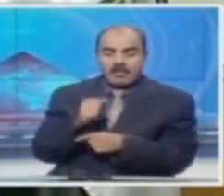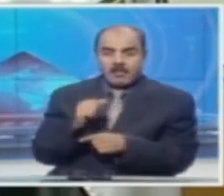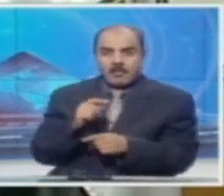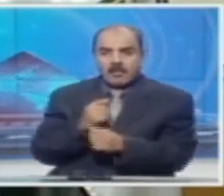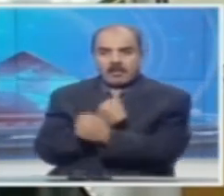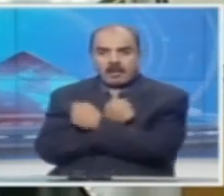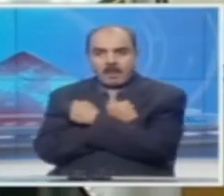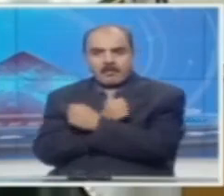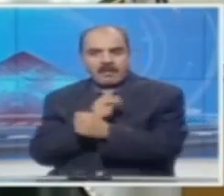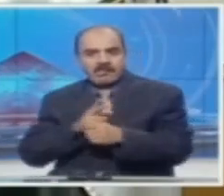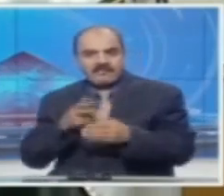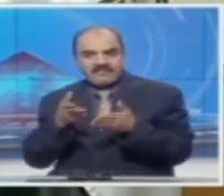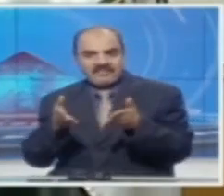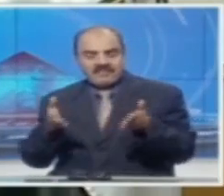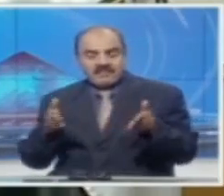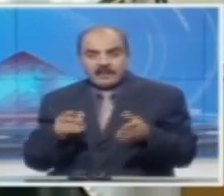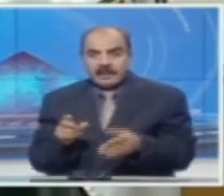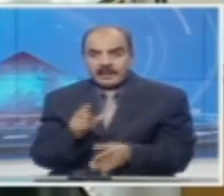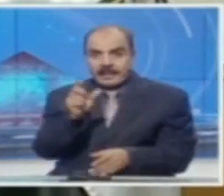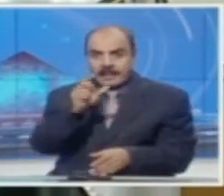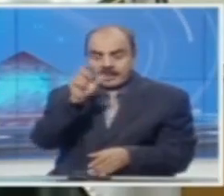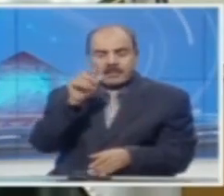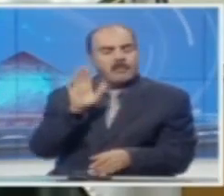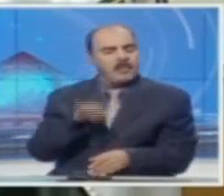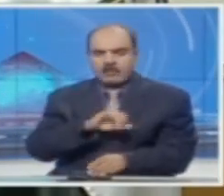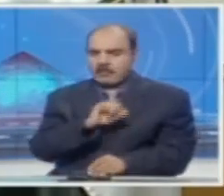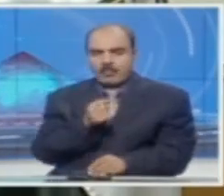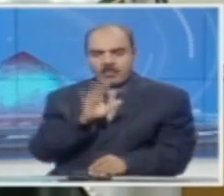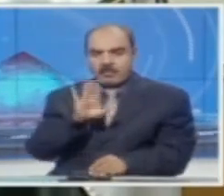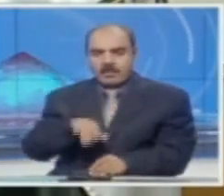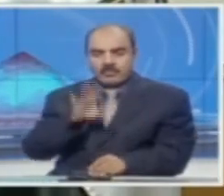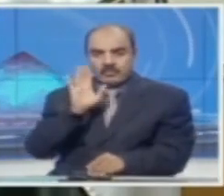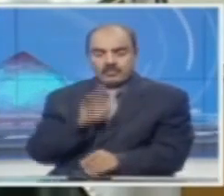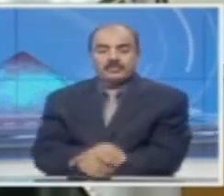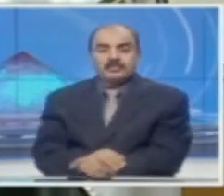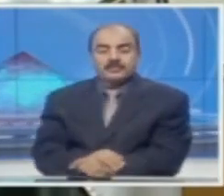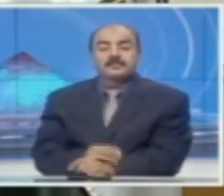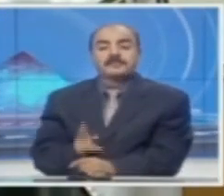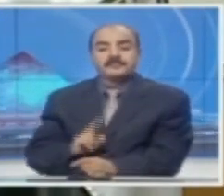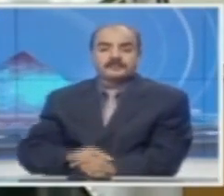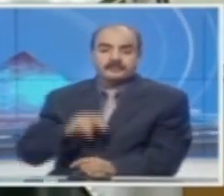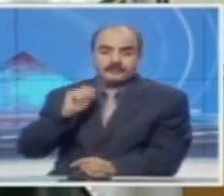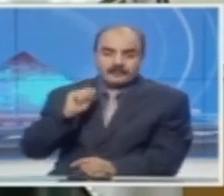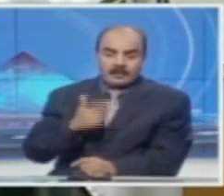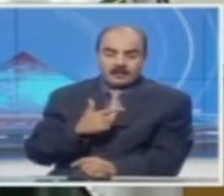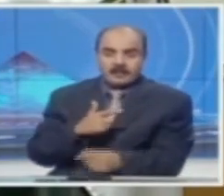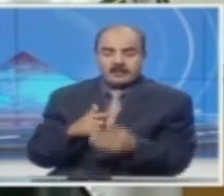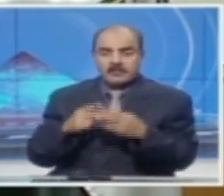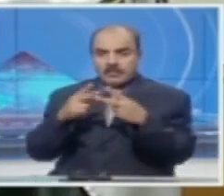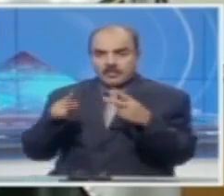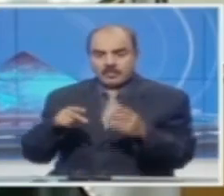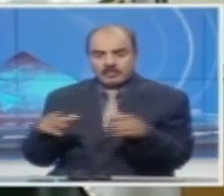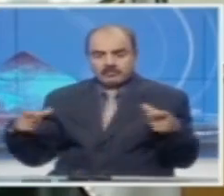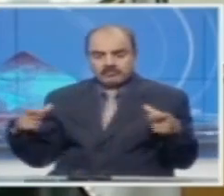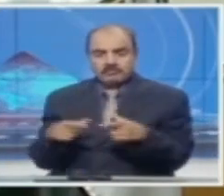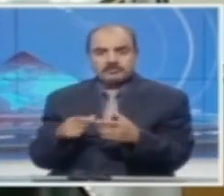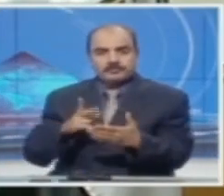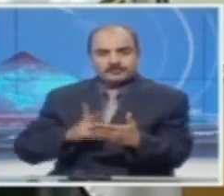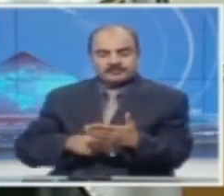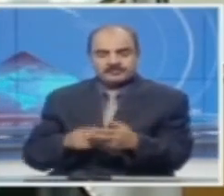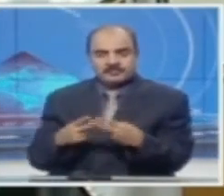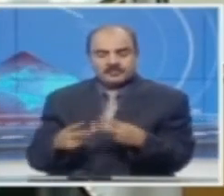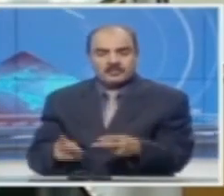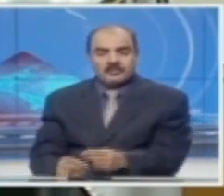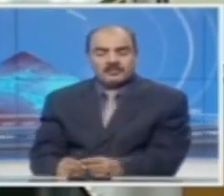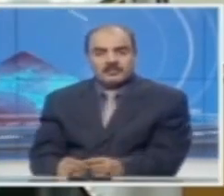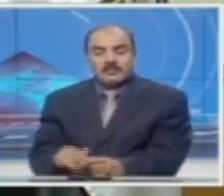الأثرية ونهر النيل. هذا الأمر الأول. أما الأمر الثاني الذي تمت الموافقة عليه خلال اجتماع المجلس وهو